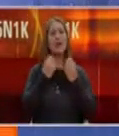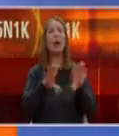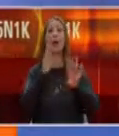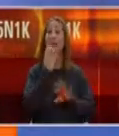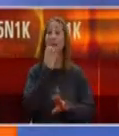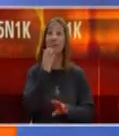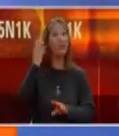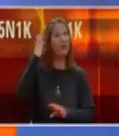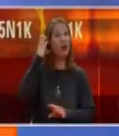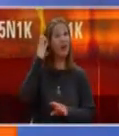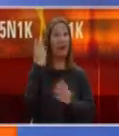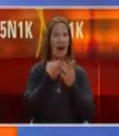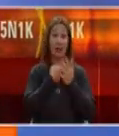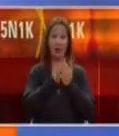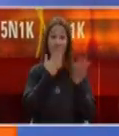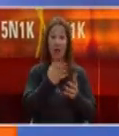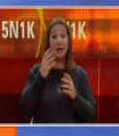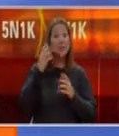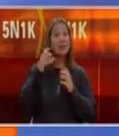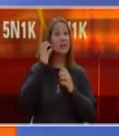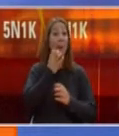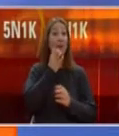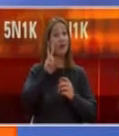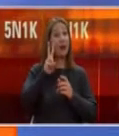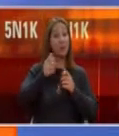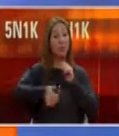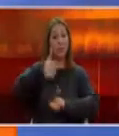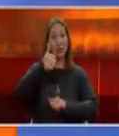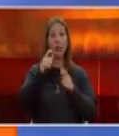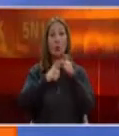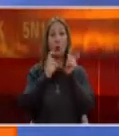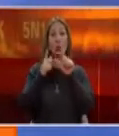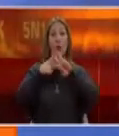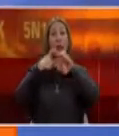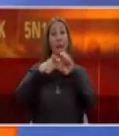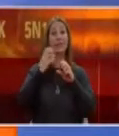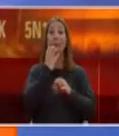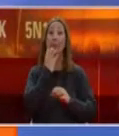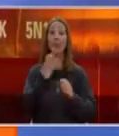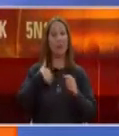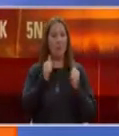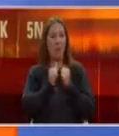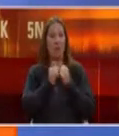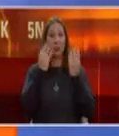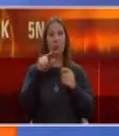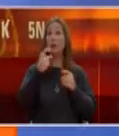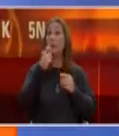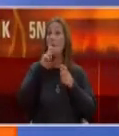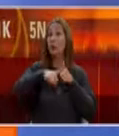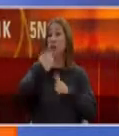Vakfı adına Sabancı Vakfı Mütevelli Heyeti Başkanı Sayın Güler Sabancı yanımızda olacak. Ve bu projenin 4.